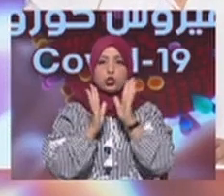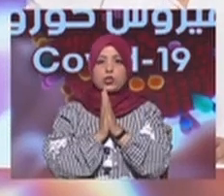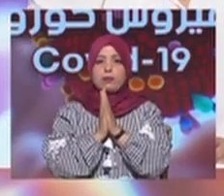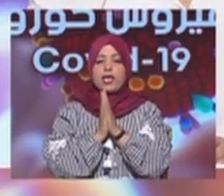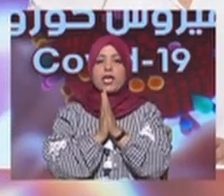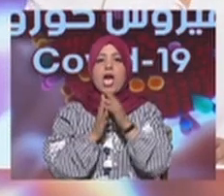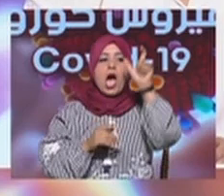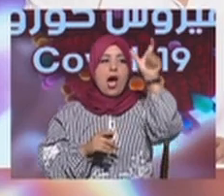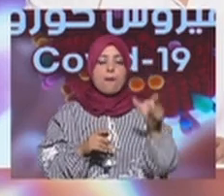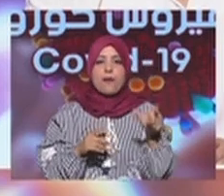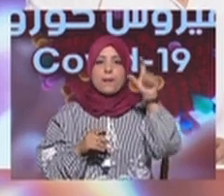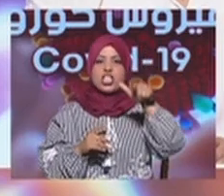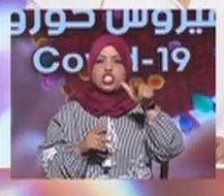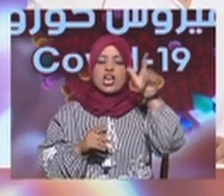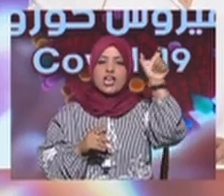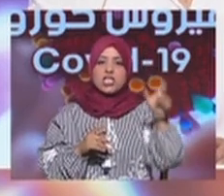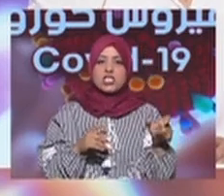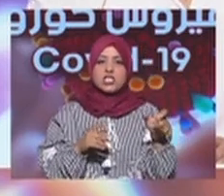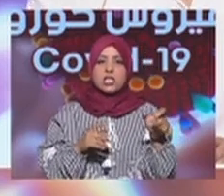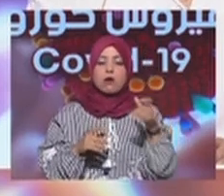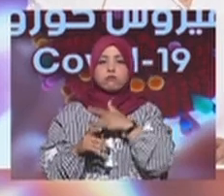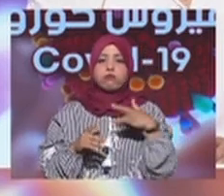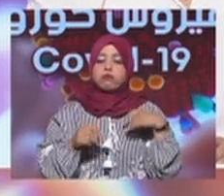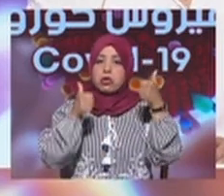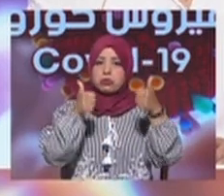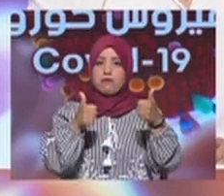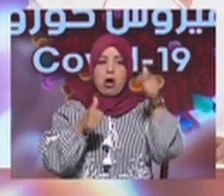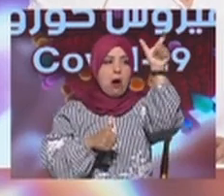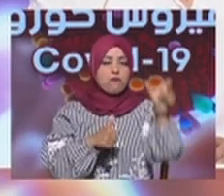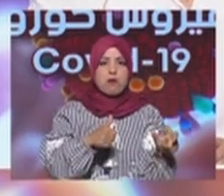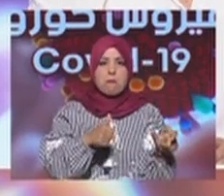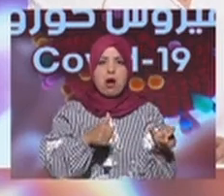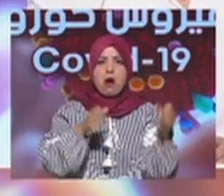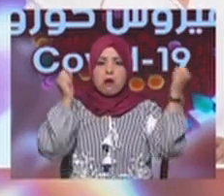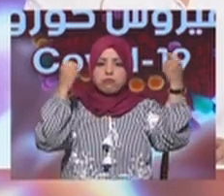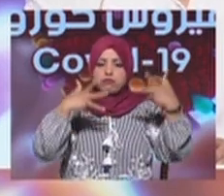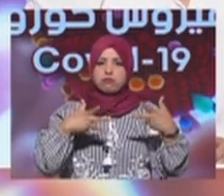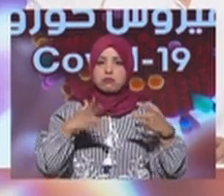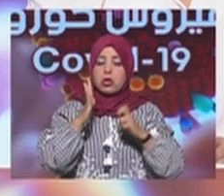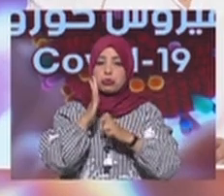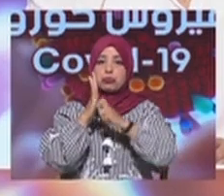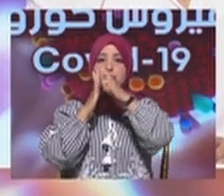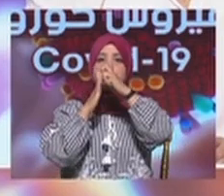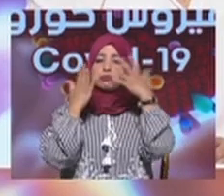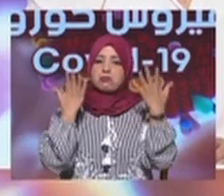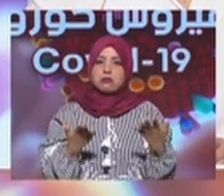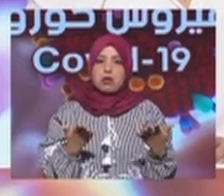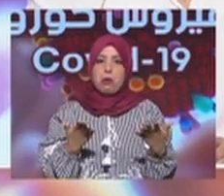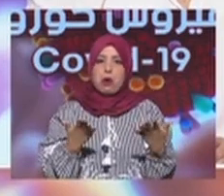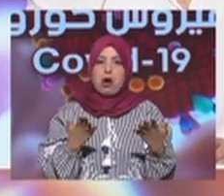العدد لأنه أول مرة نتحدث عن حالات الشفاء، وهذا ربما رقم هام جدا حتى يقع تقييم